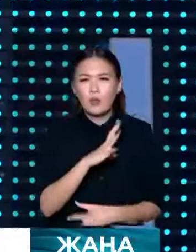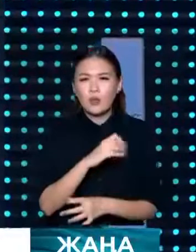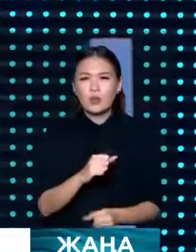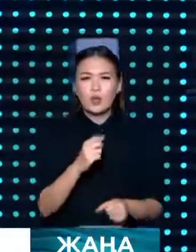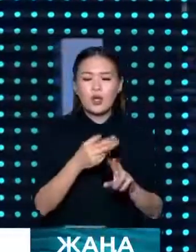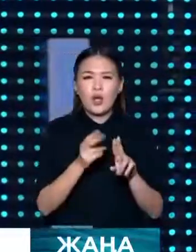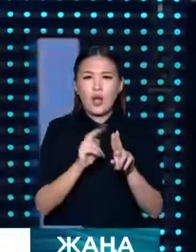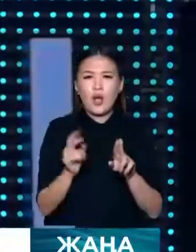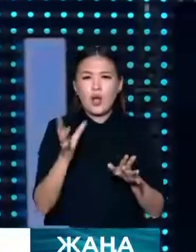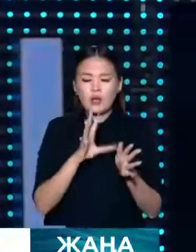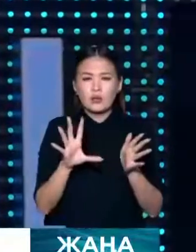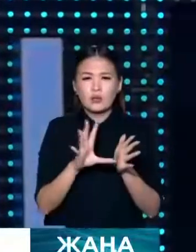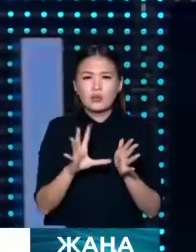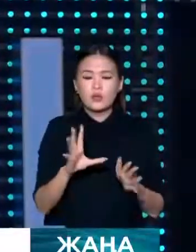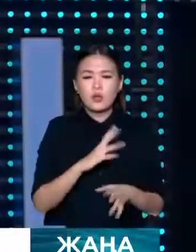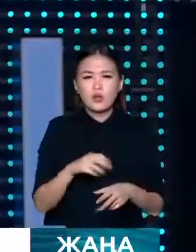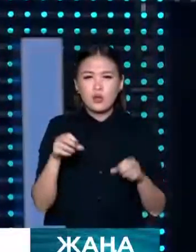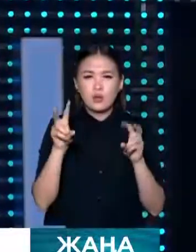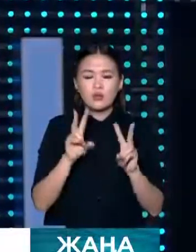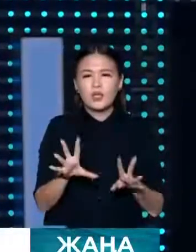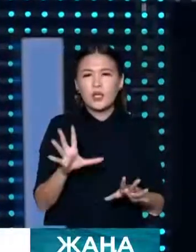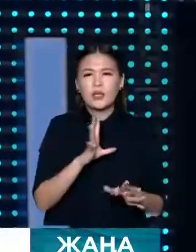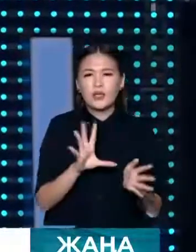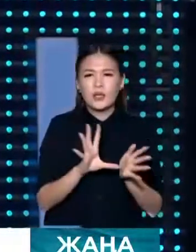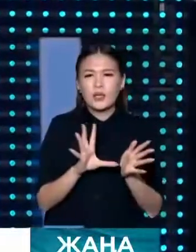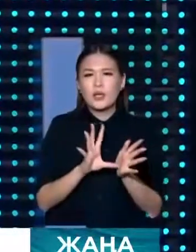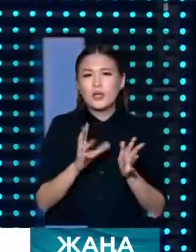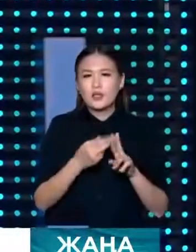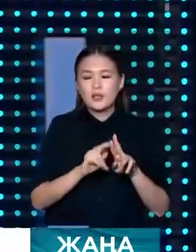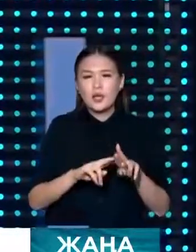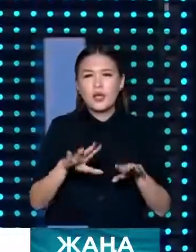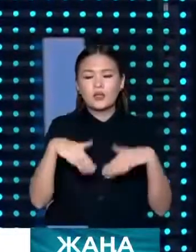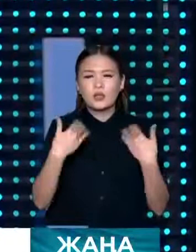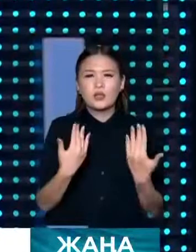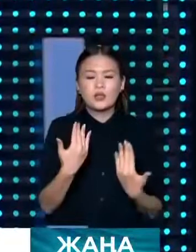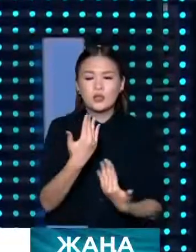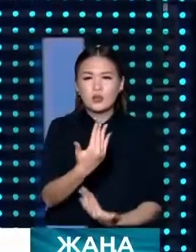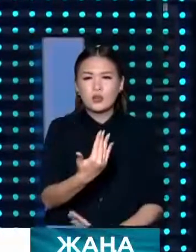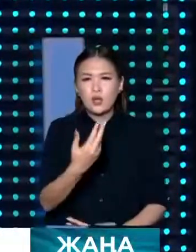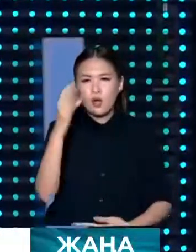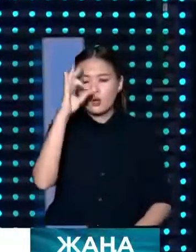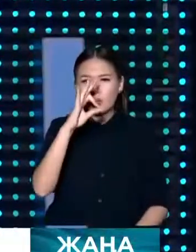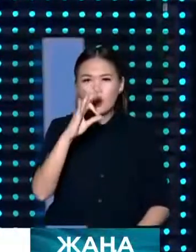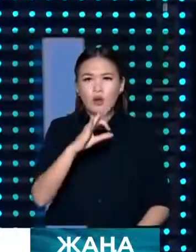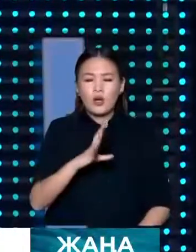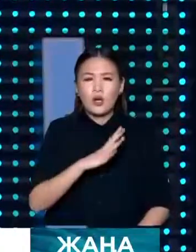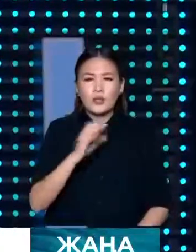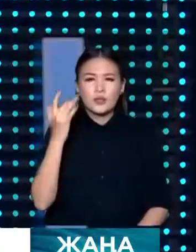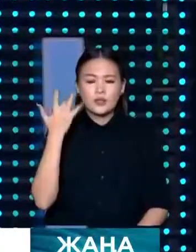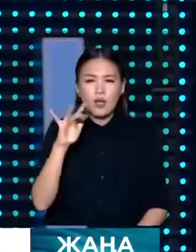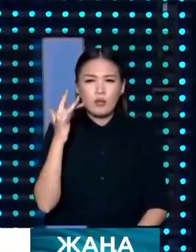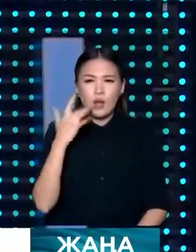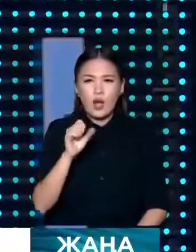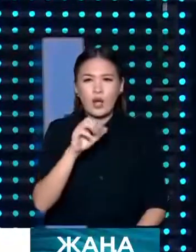атом электростанциясы қауіпсіз энергия көздері болып санылады. Сіз енді бұған дейін енді ақшыштағы